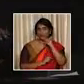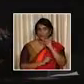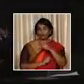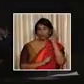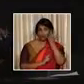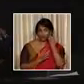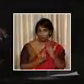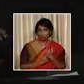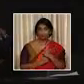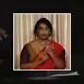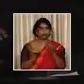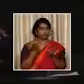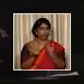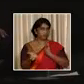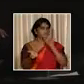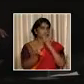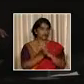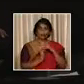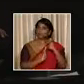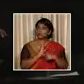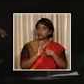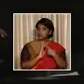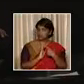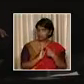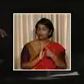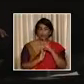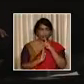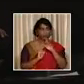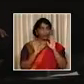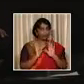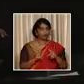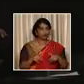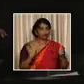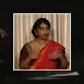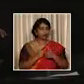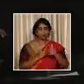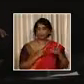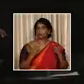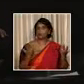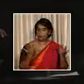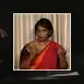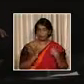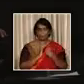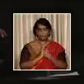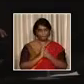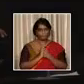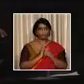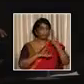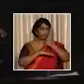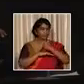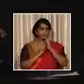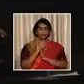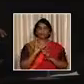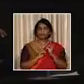என்று இலங்கை குறிப்பிட்டிருந்தது ஆனால் இதுவரை அது நடக்கவில்லை ஆகவே கௌரவ தலைமை தாங்கும் உறுப்பினர்களை இந்த நாட்டிலே